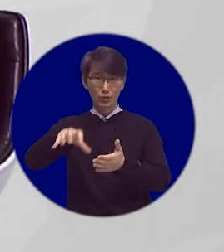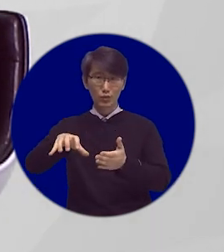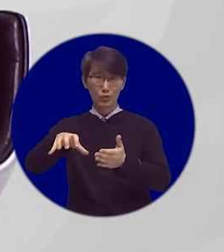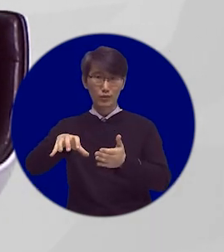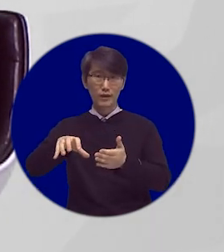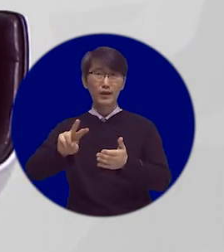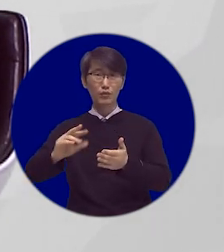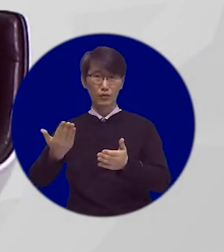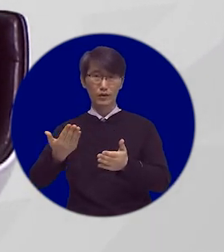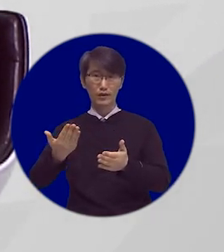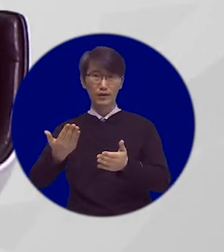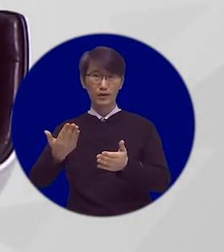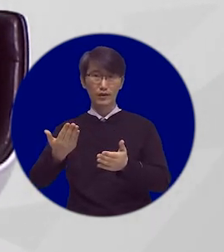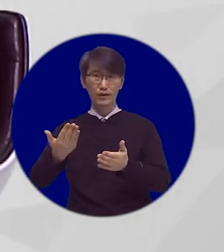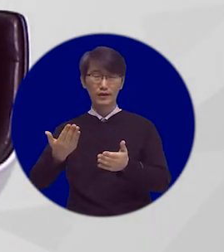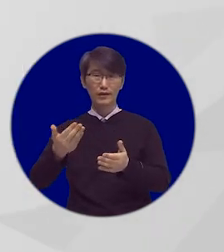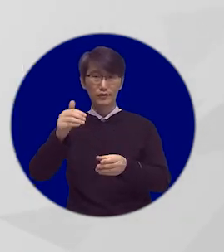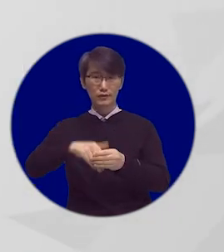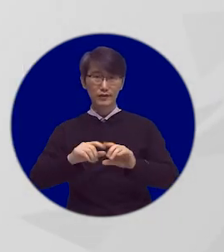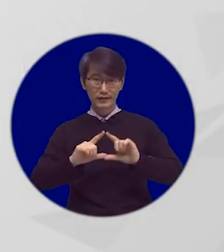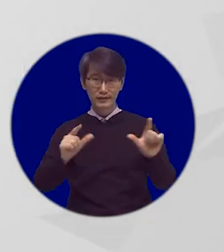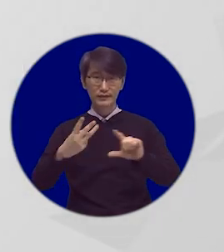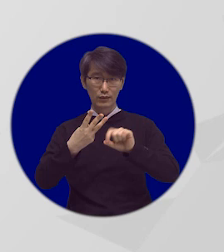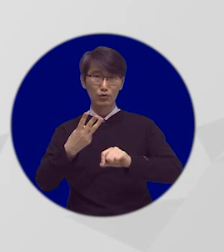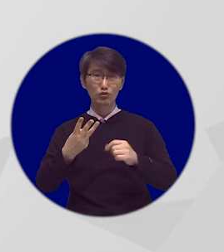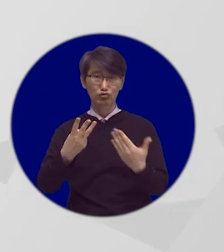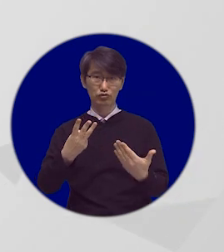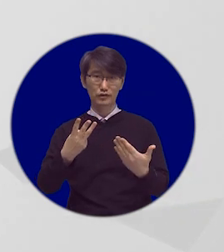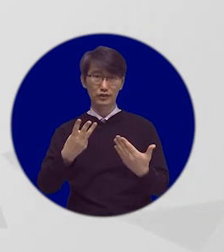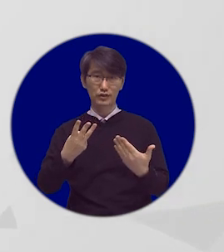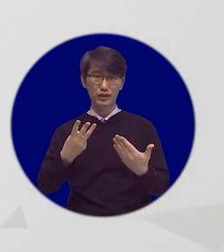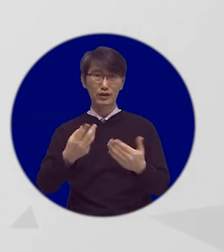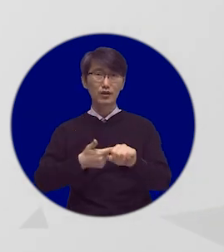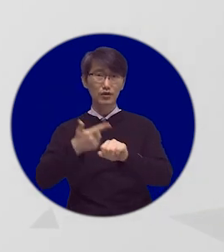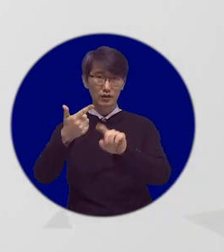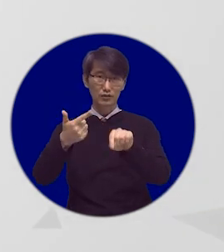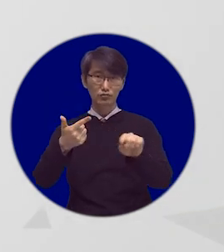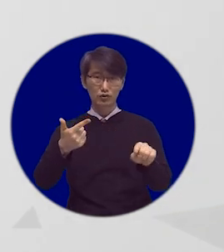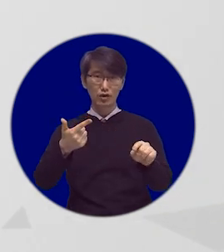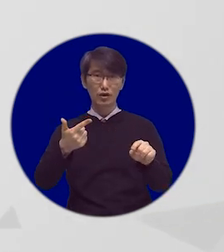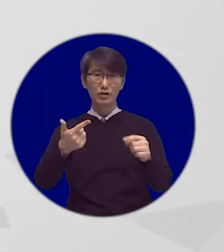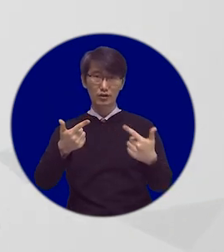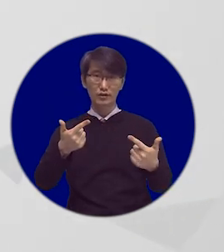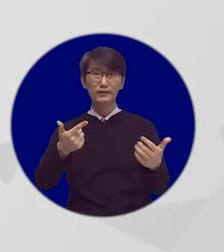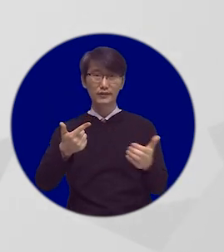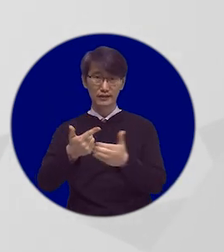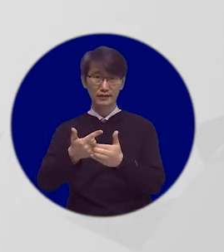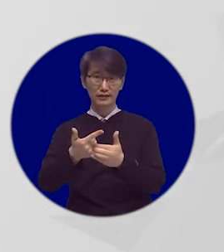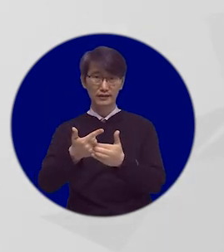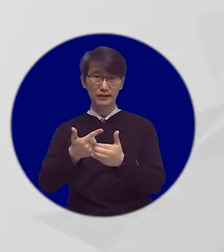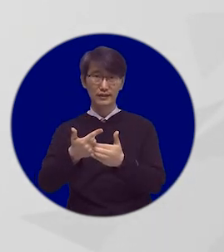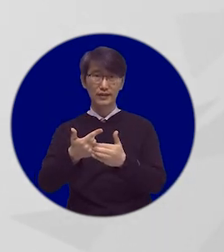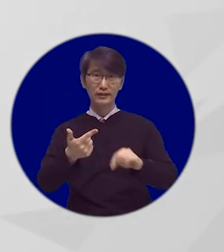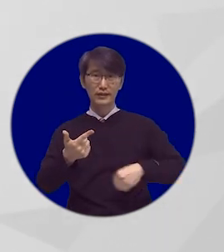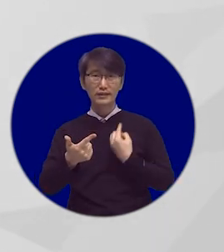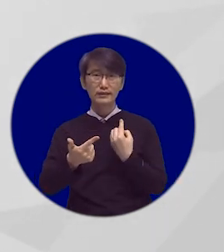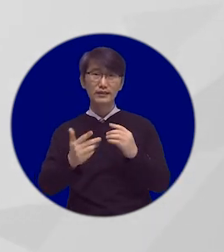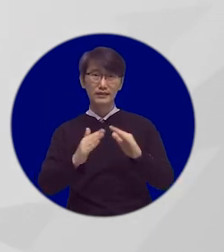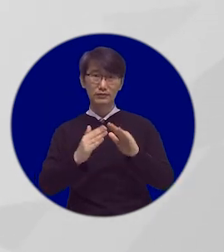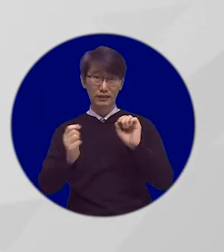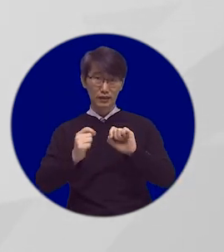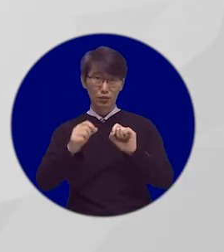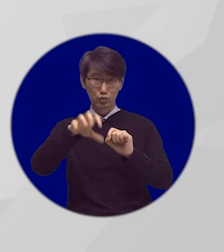지정된 투표소에서 해야 하는데요. 선거인은 3월 9일 오전 6시부터 오후 6시까지